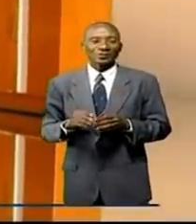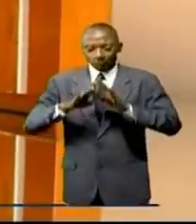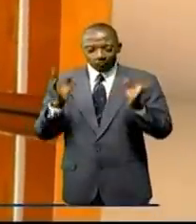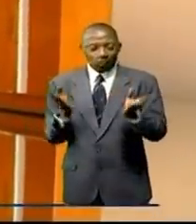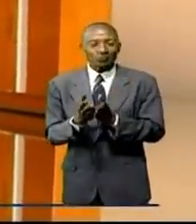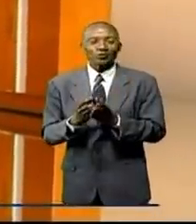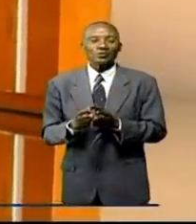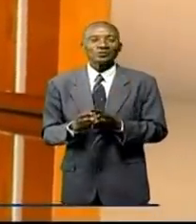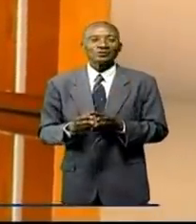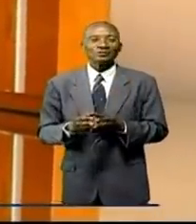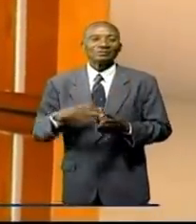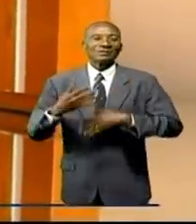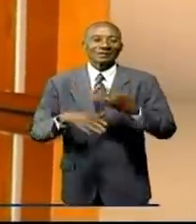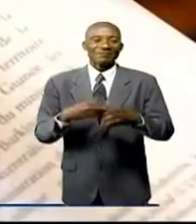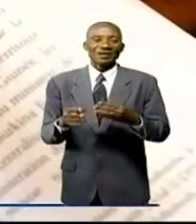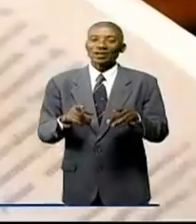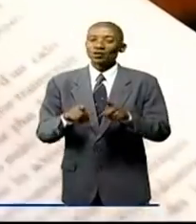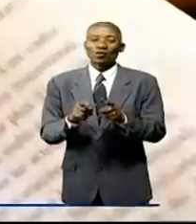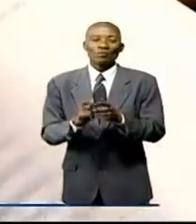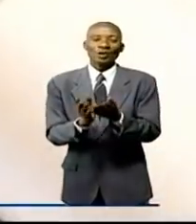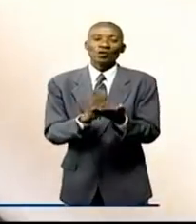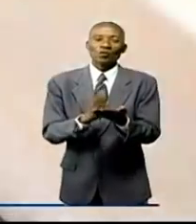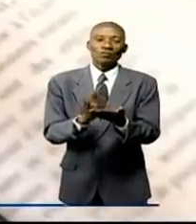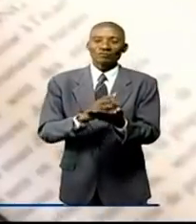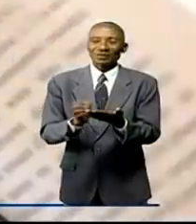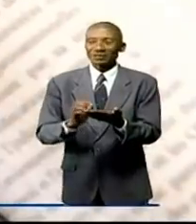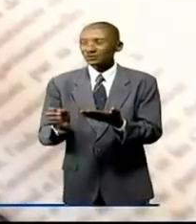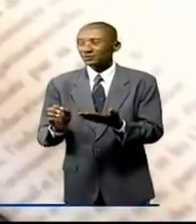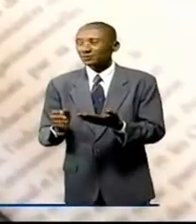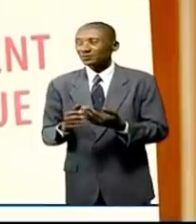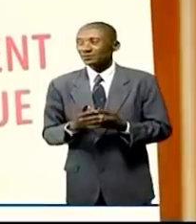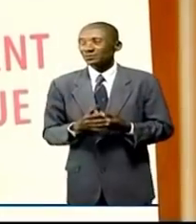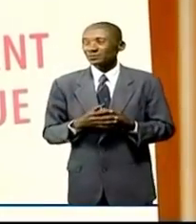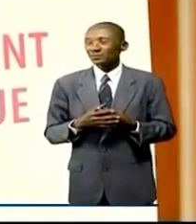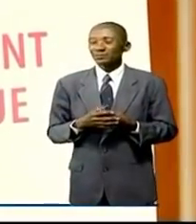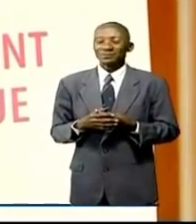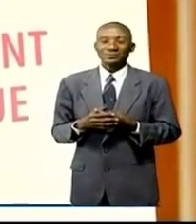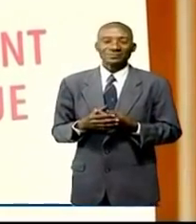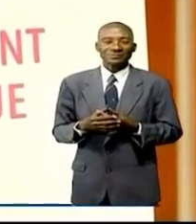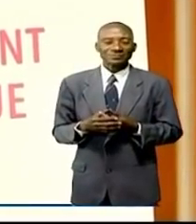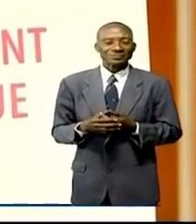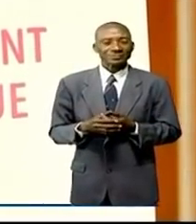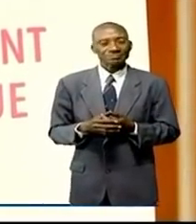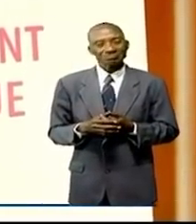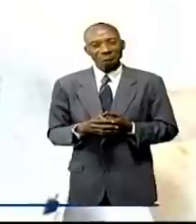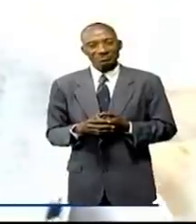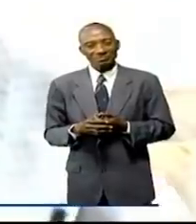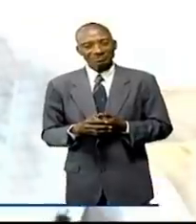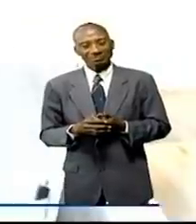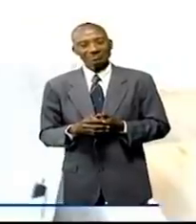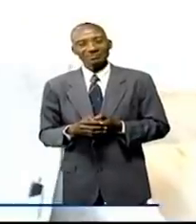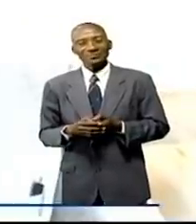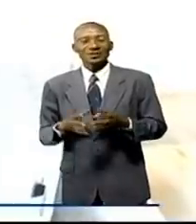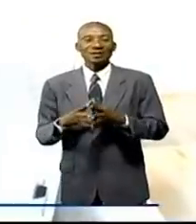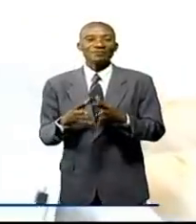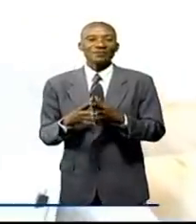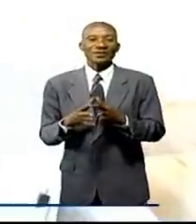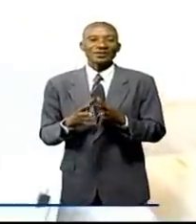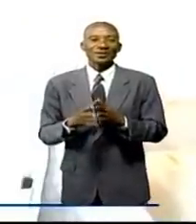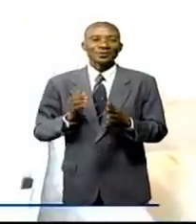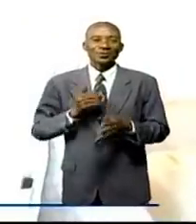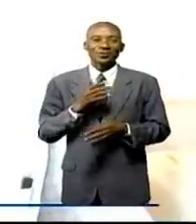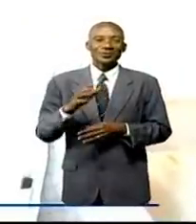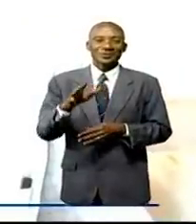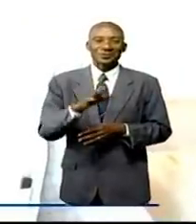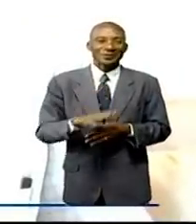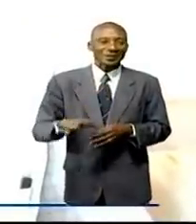été adoptée pratiquement par l'ensemble du continent africain depuis plus de 3 décennies.